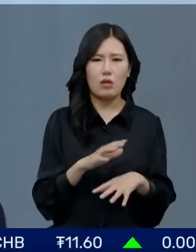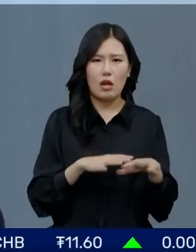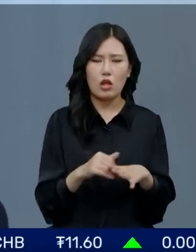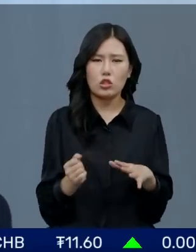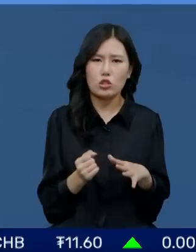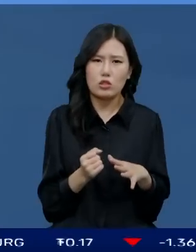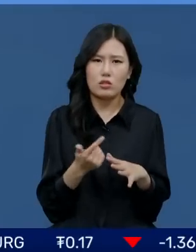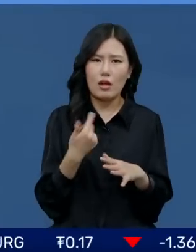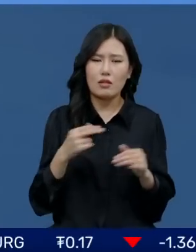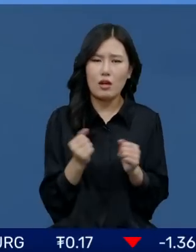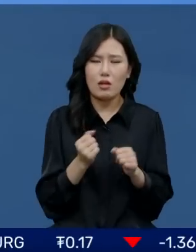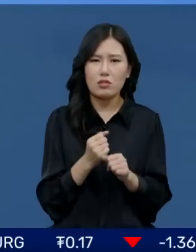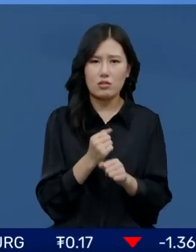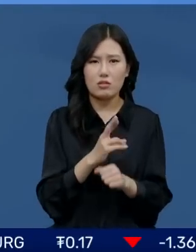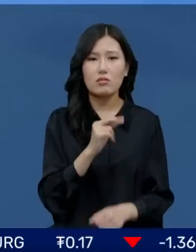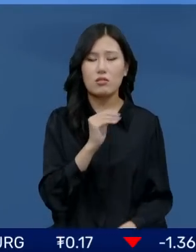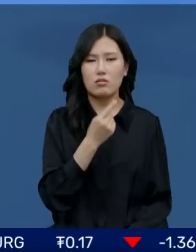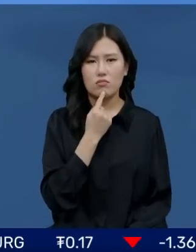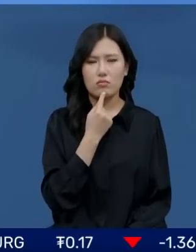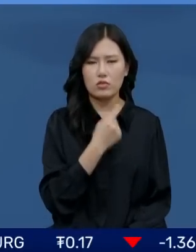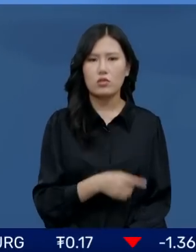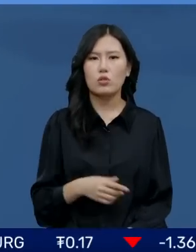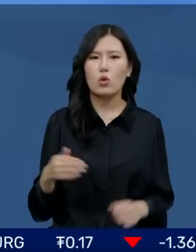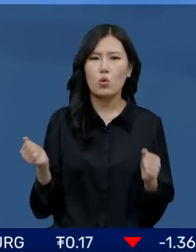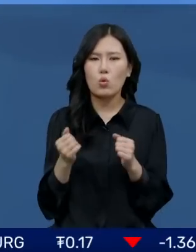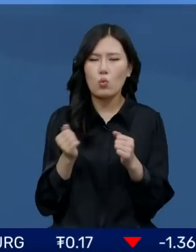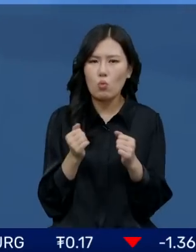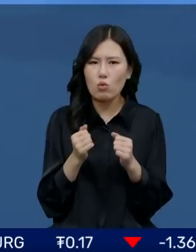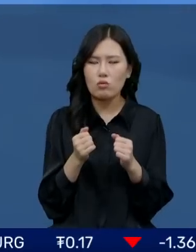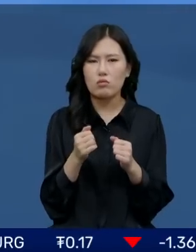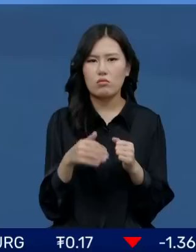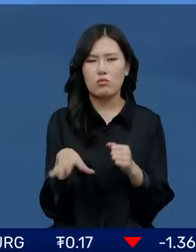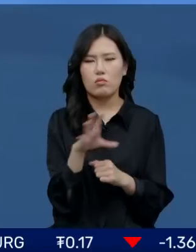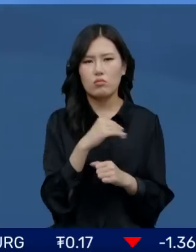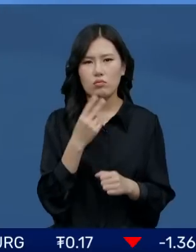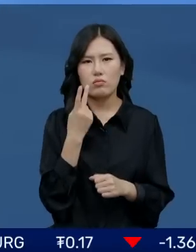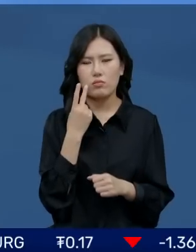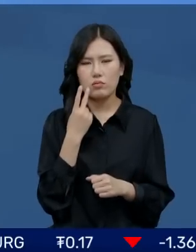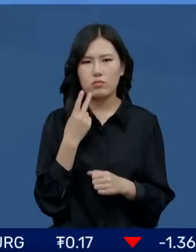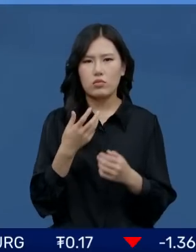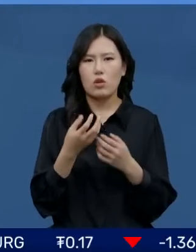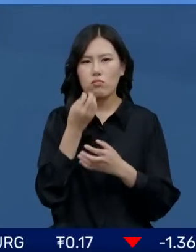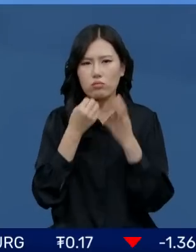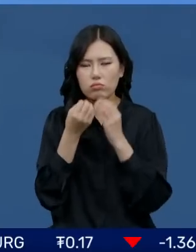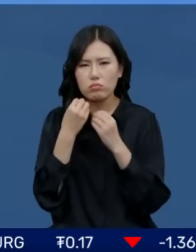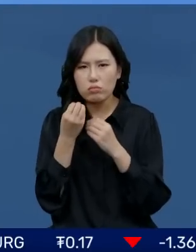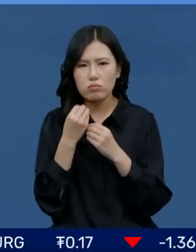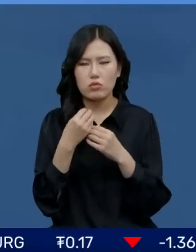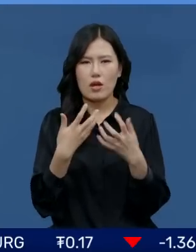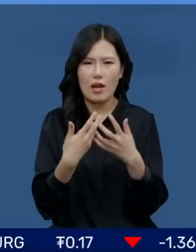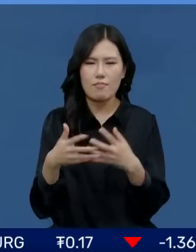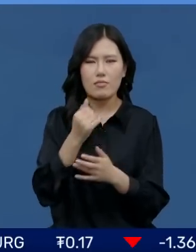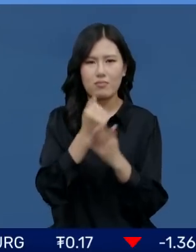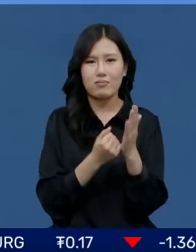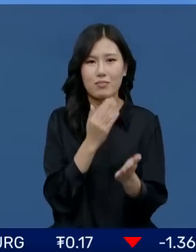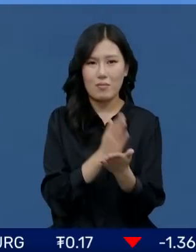гадаа ажиллаад авах юм бэ? За өгтөө бол үйл одоо эдчтэй цаг болж мал аж ахуйн салбарт гэхэд одоо нядлагын үйлрэл эхэлдэг гэсэн юм. За яг энэ цаг